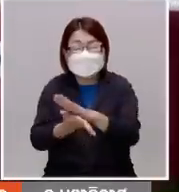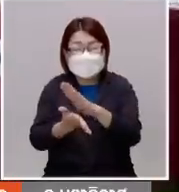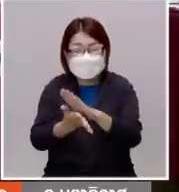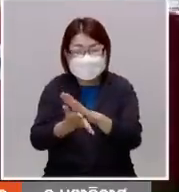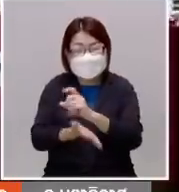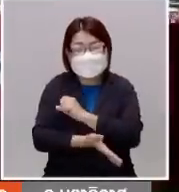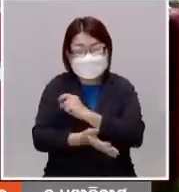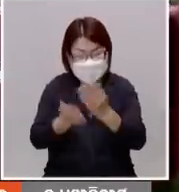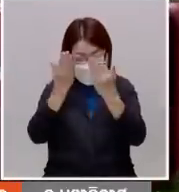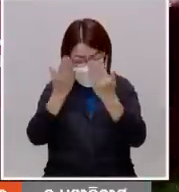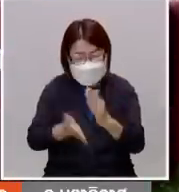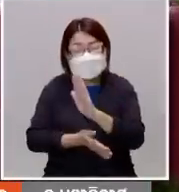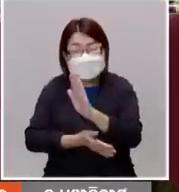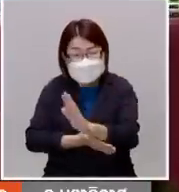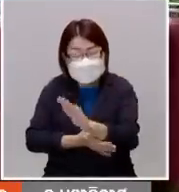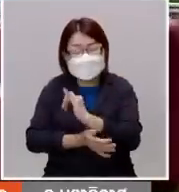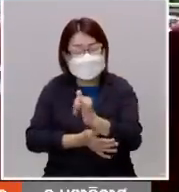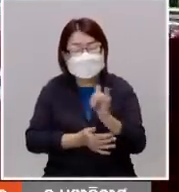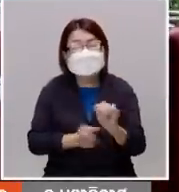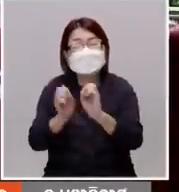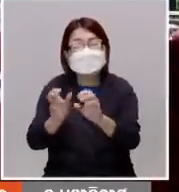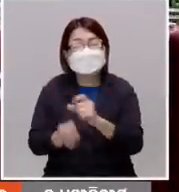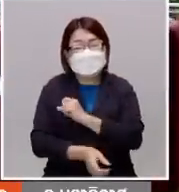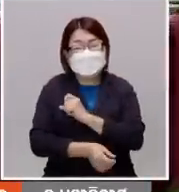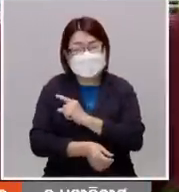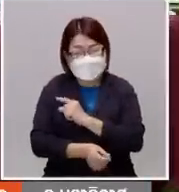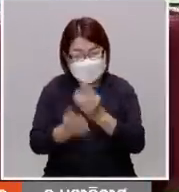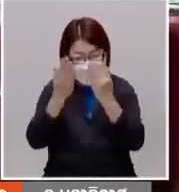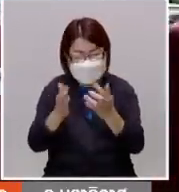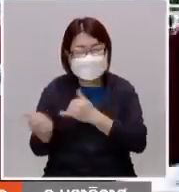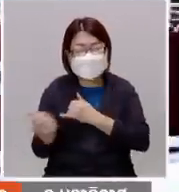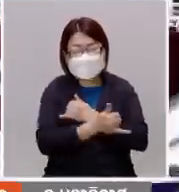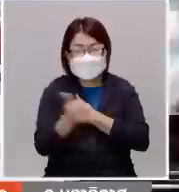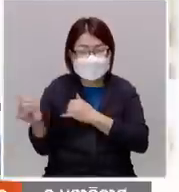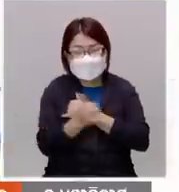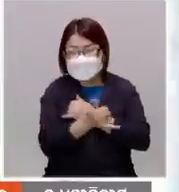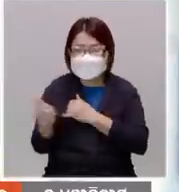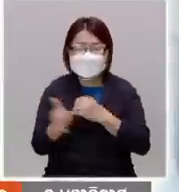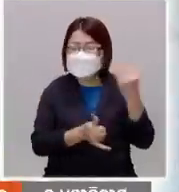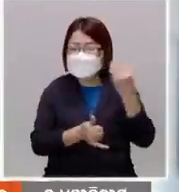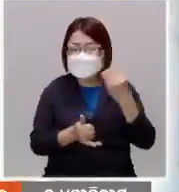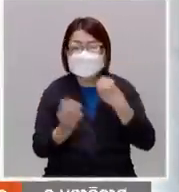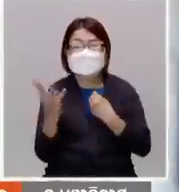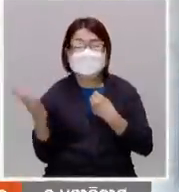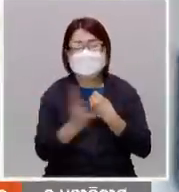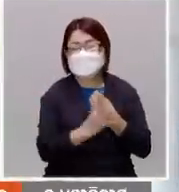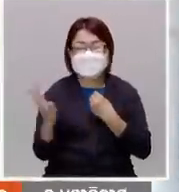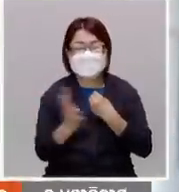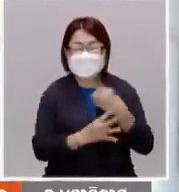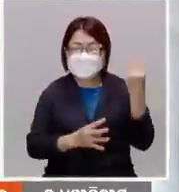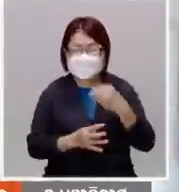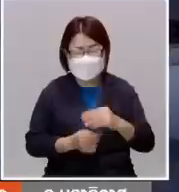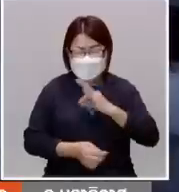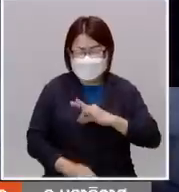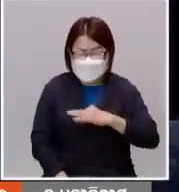าในพื้นที่อำเภอสายบุรีก็มีการเดินทางไปกลับบาเจาะสายบุรีทุกวันเมื่อรู้สึกว่าตัวเองมีไ